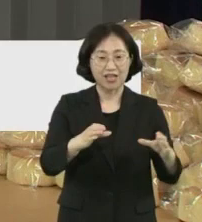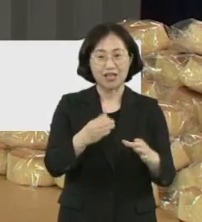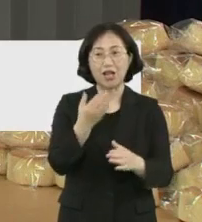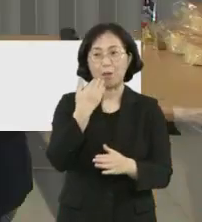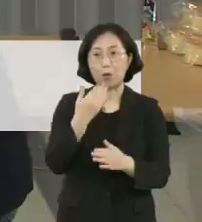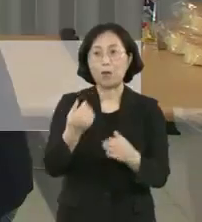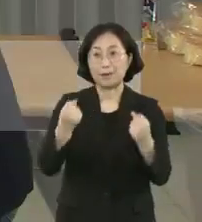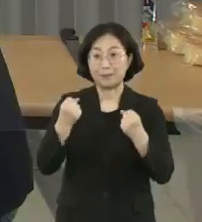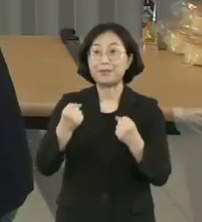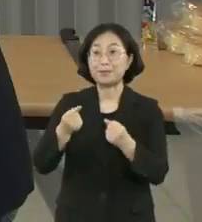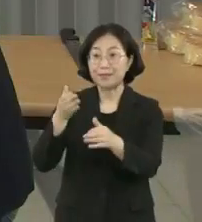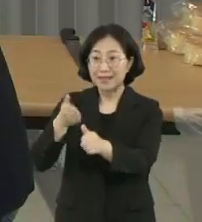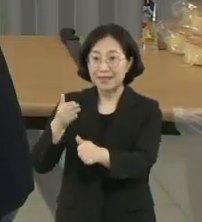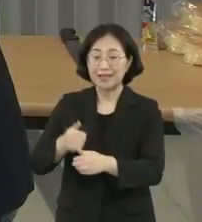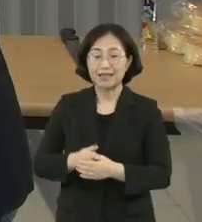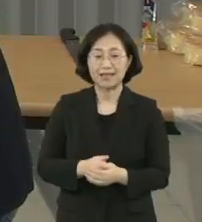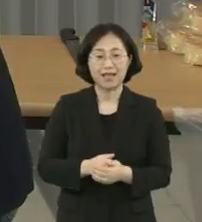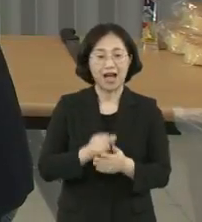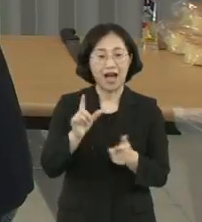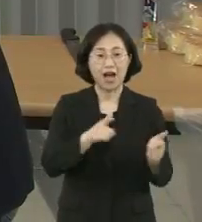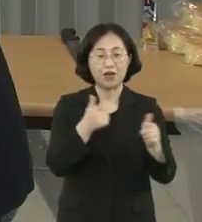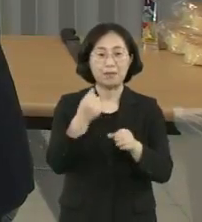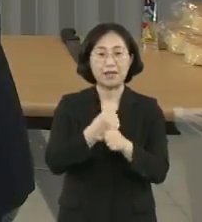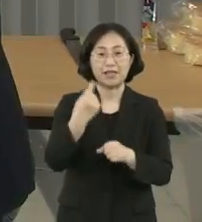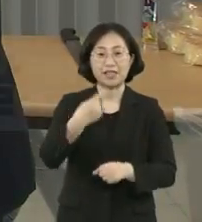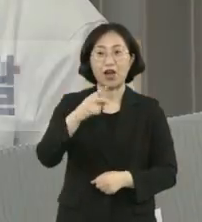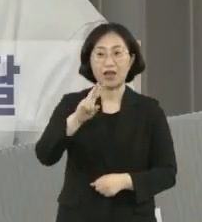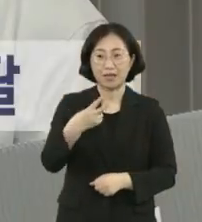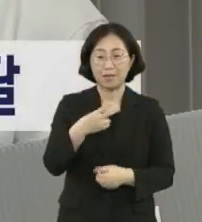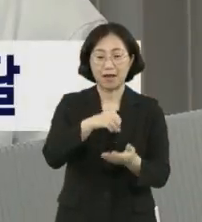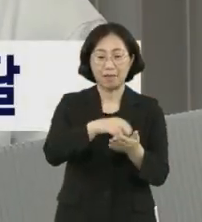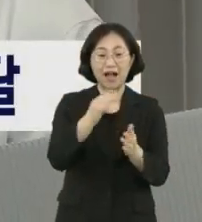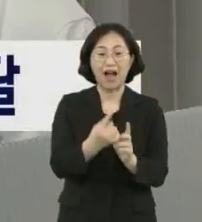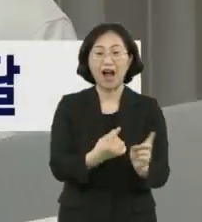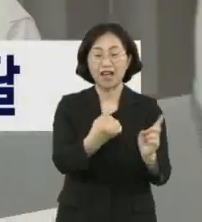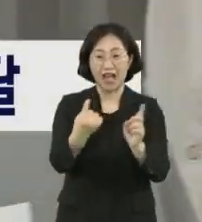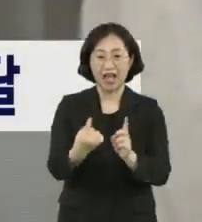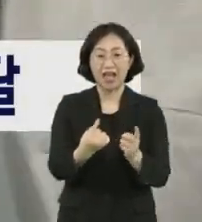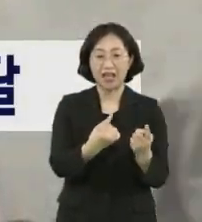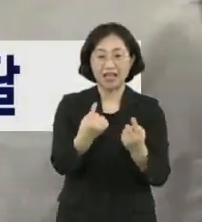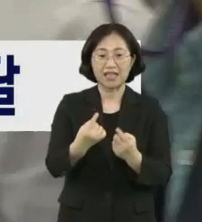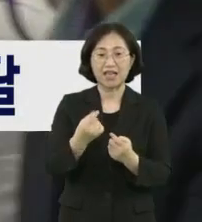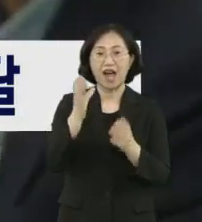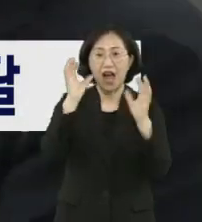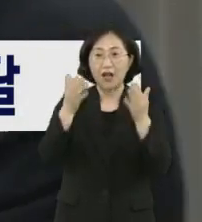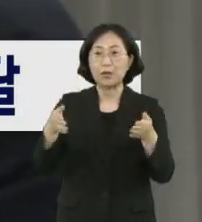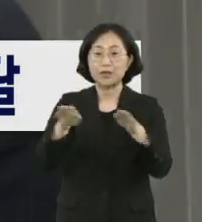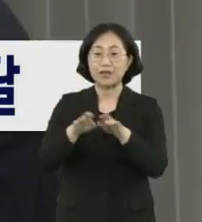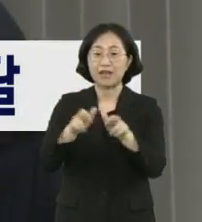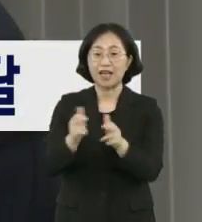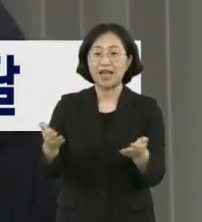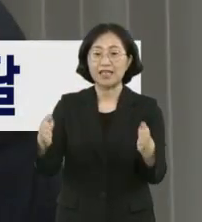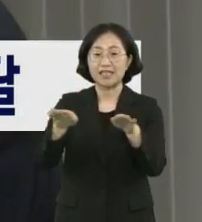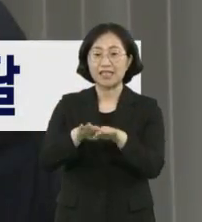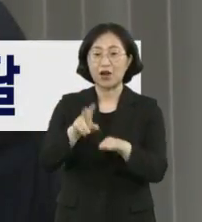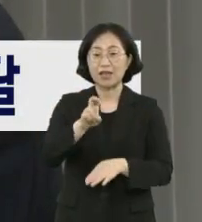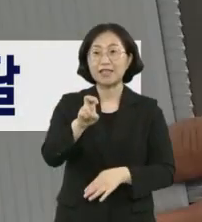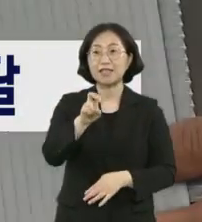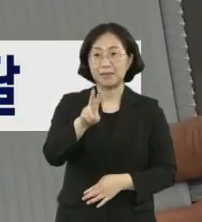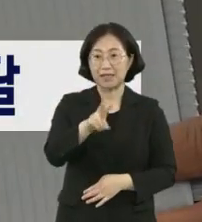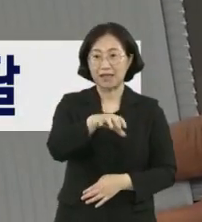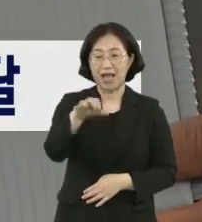힘내셨으면 좋겠습니다. 하루 동안 만들어진 1,200여 개의 빵과 케이크는 아동시설과 장애인시설